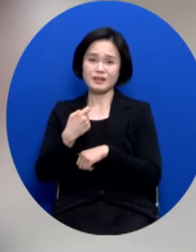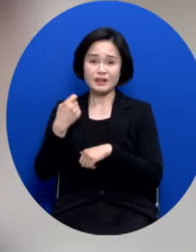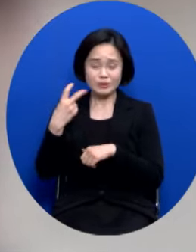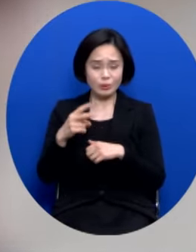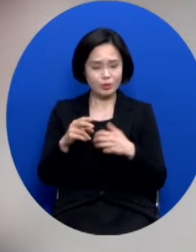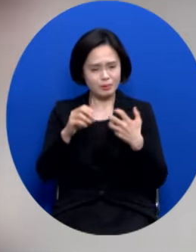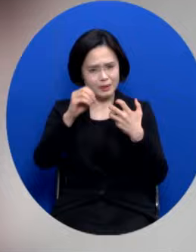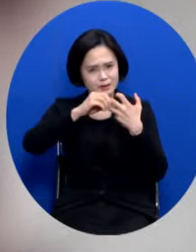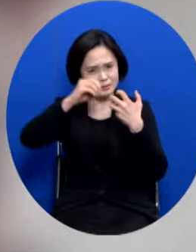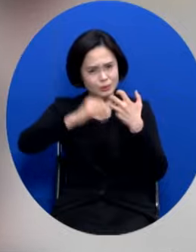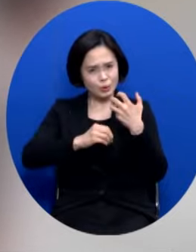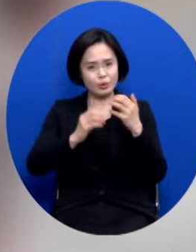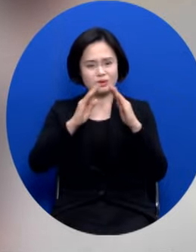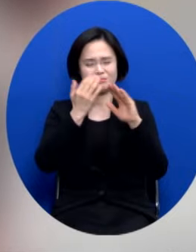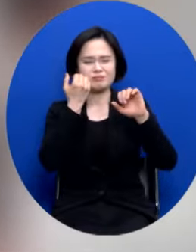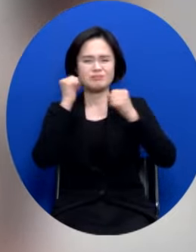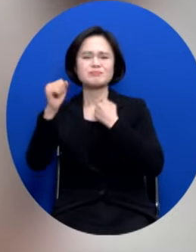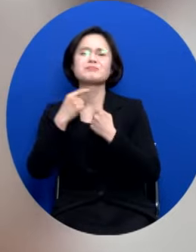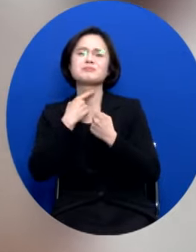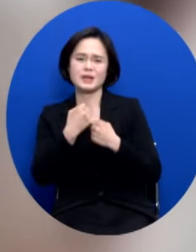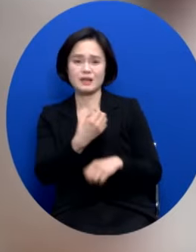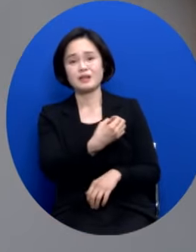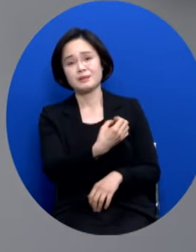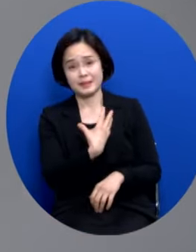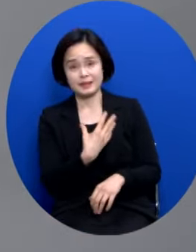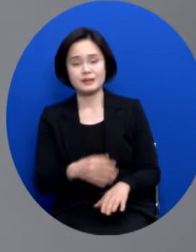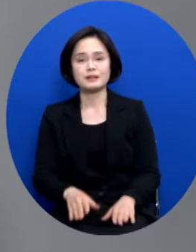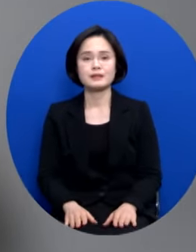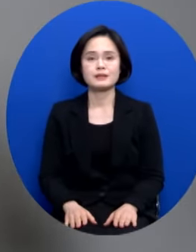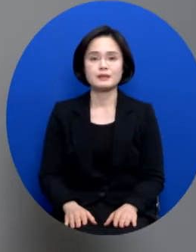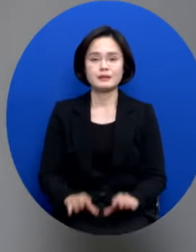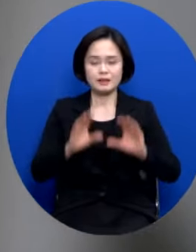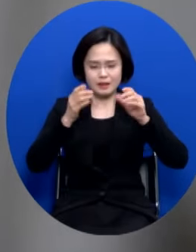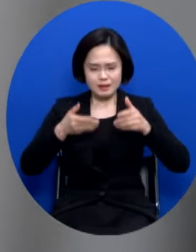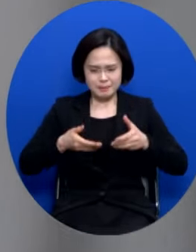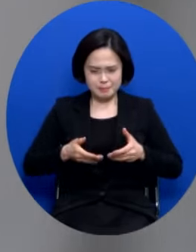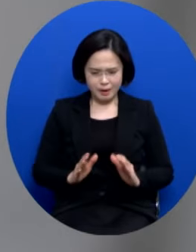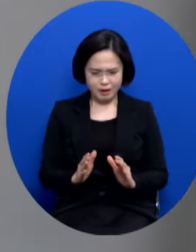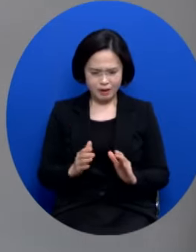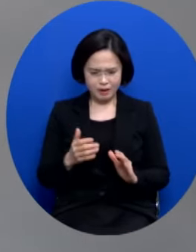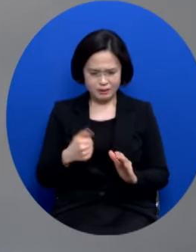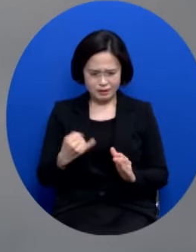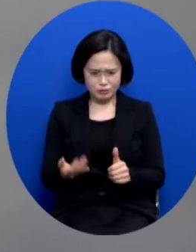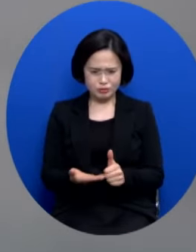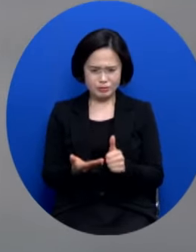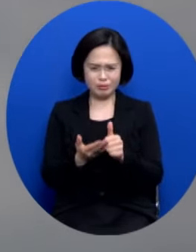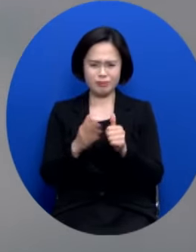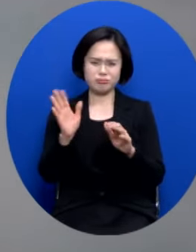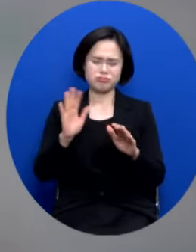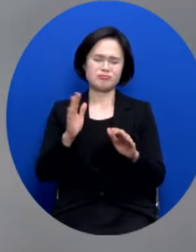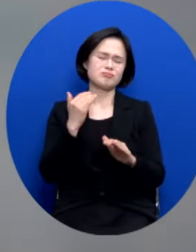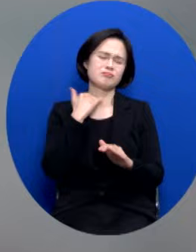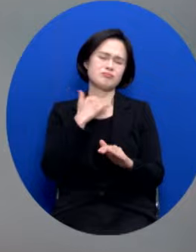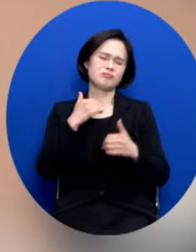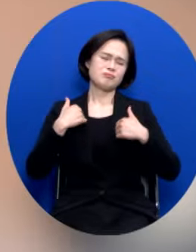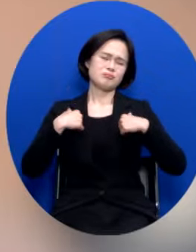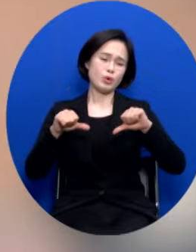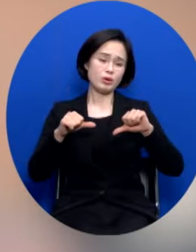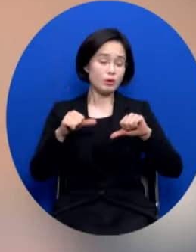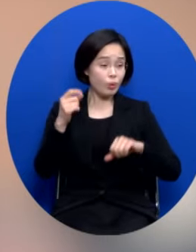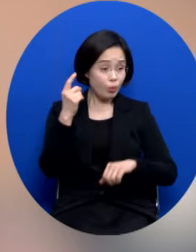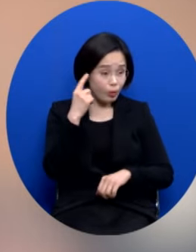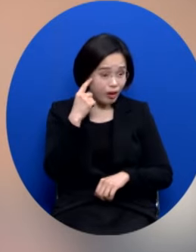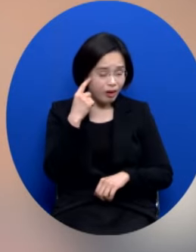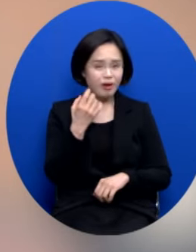경험이 있었다고 응답했습니다. 출산, 양육 포기를 고민하게 되는 요인에 대한 응답은 경제적